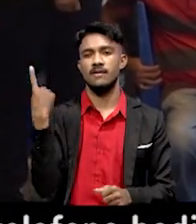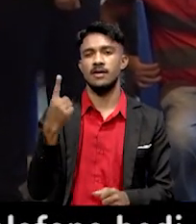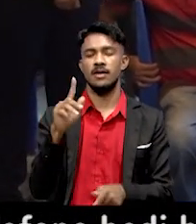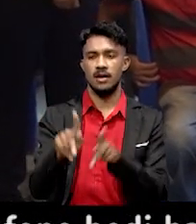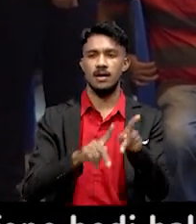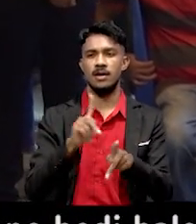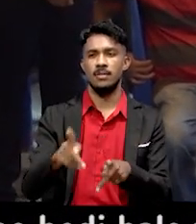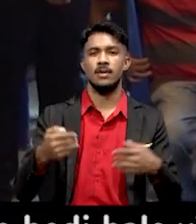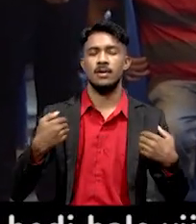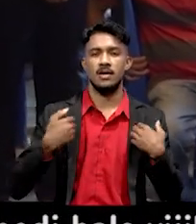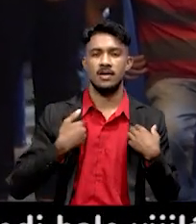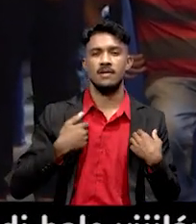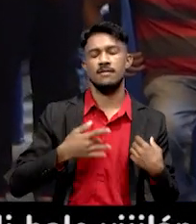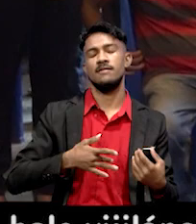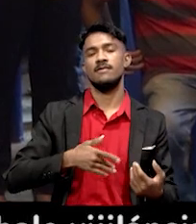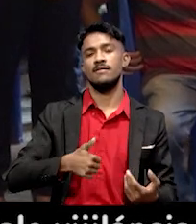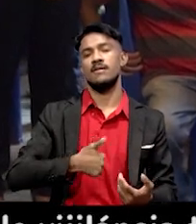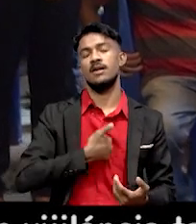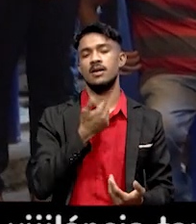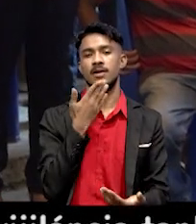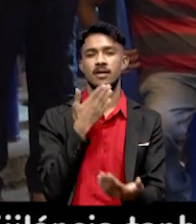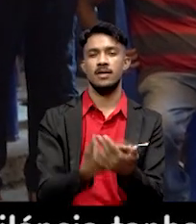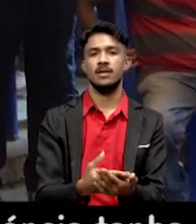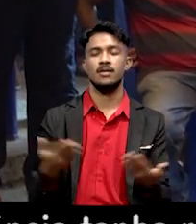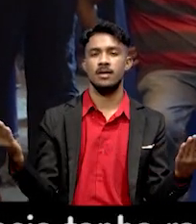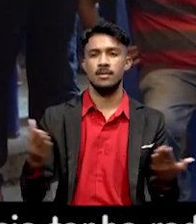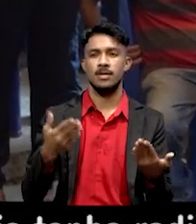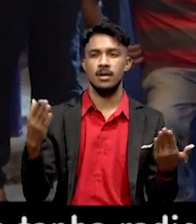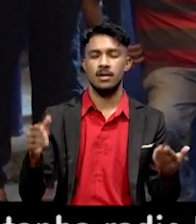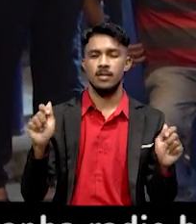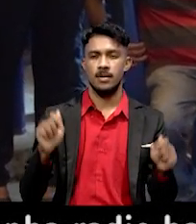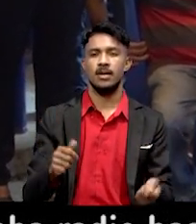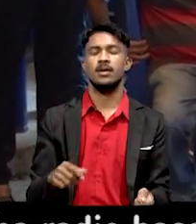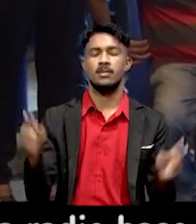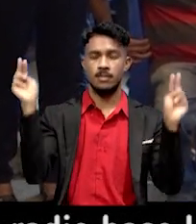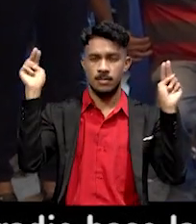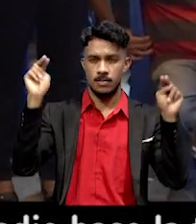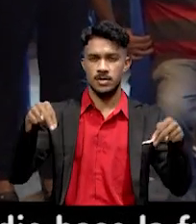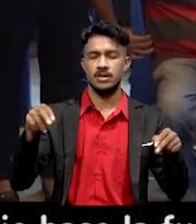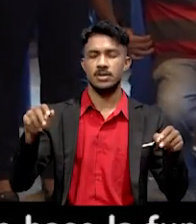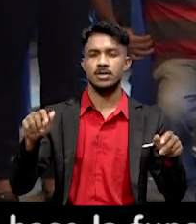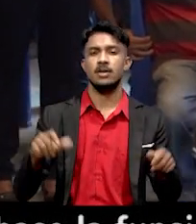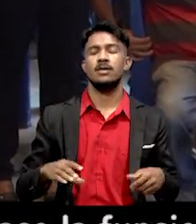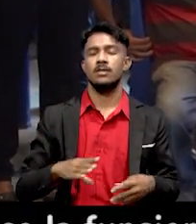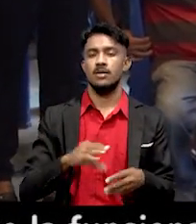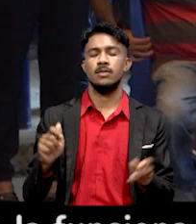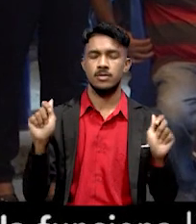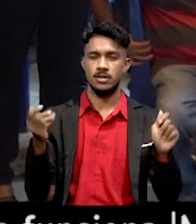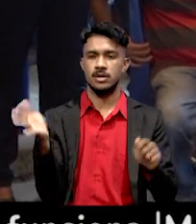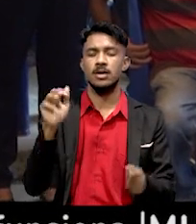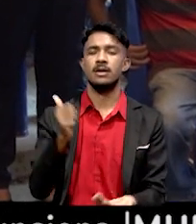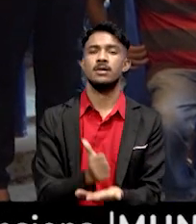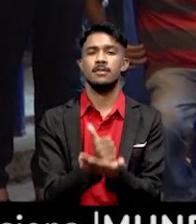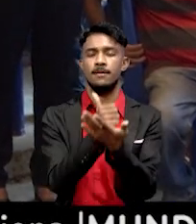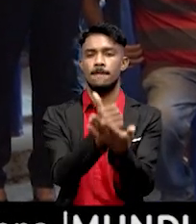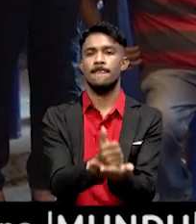dia. Ne be. Quando comunidade precisa sira lolo liman. Reza na fati ma